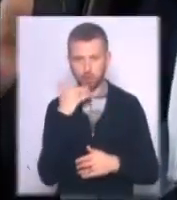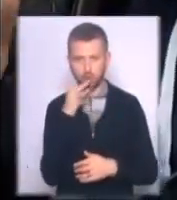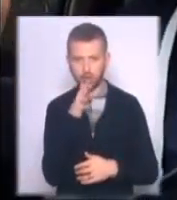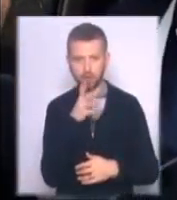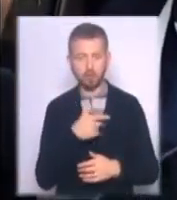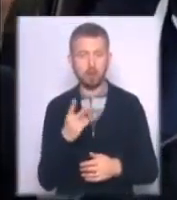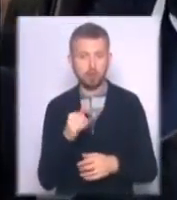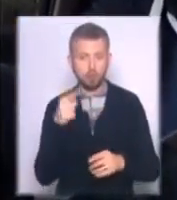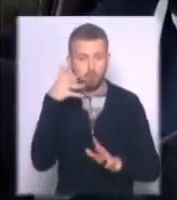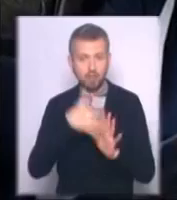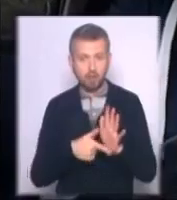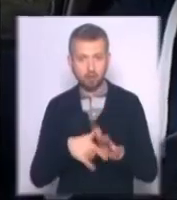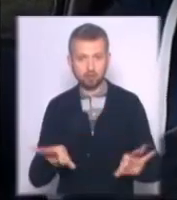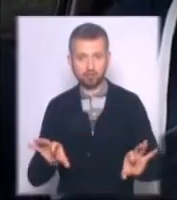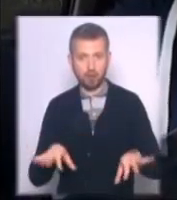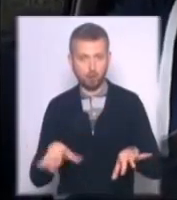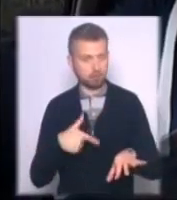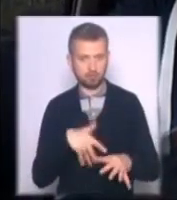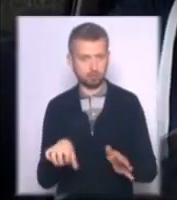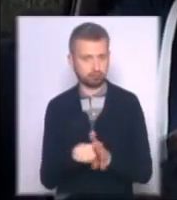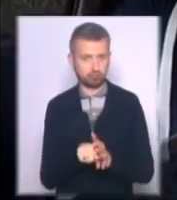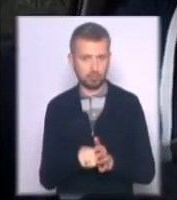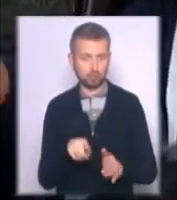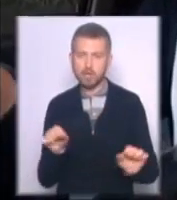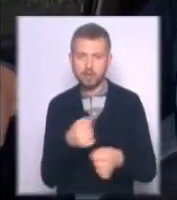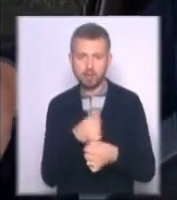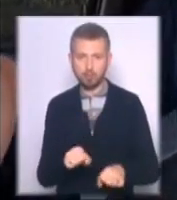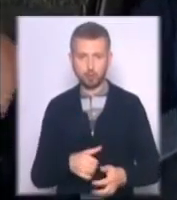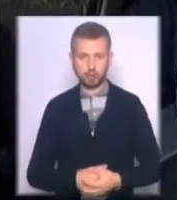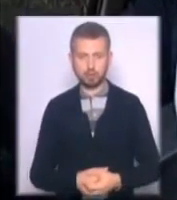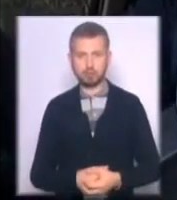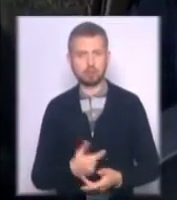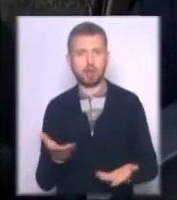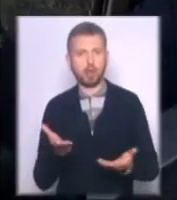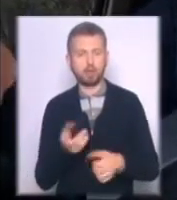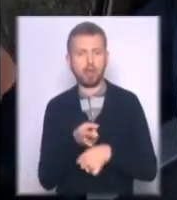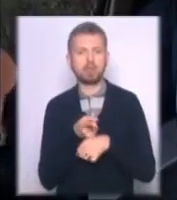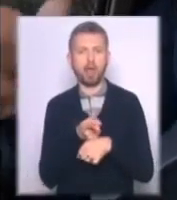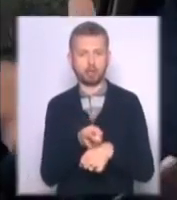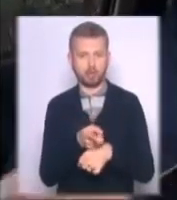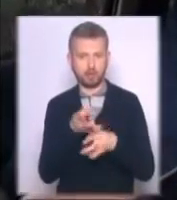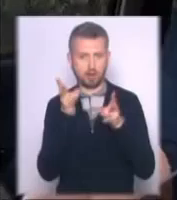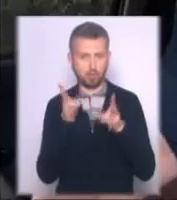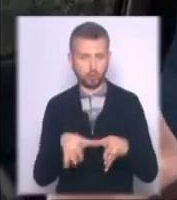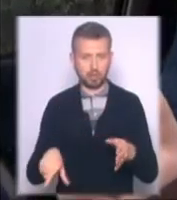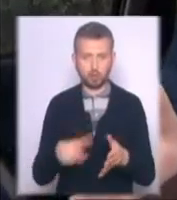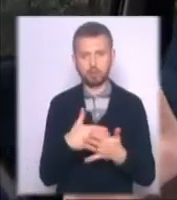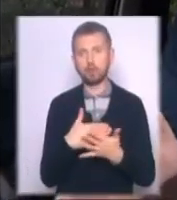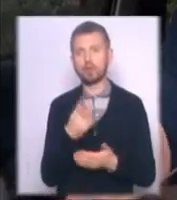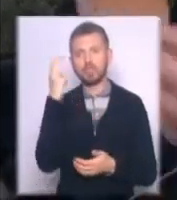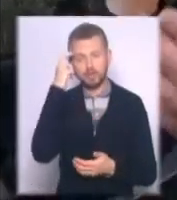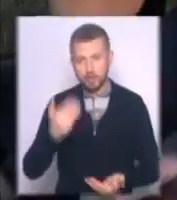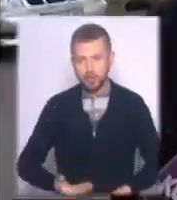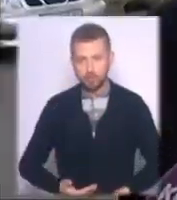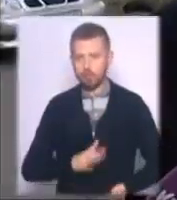ходову, ну, понятне діло, що це ж невозможно, я не знаю, де. Якась танкова заброшена дорога, вроді в Києві живемо. А